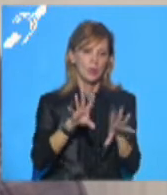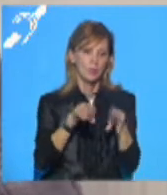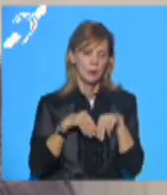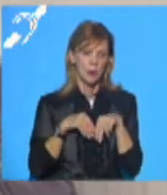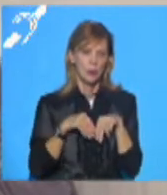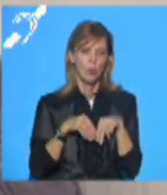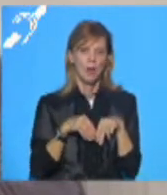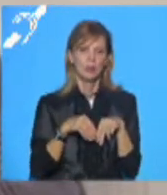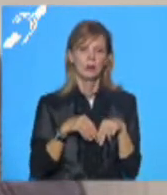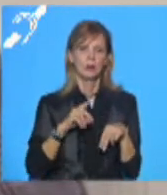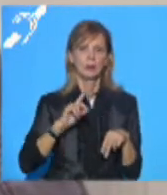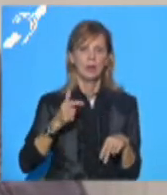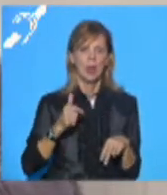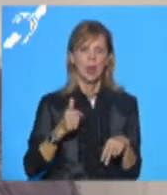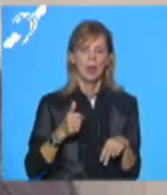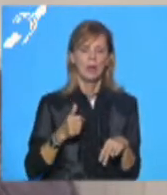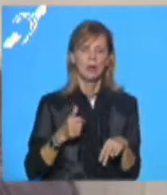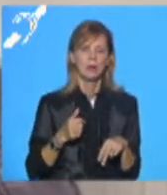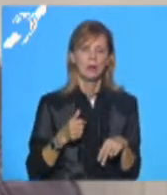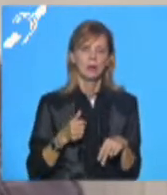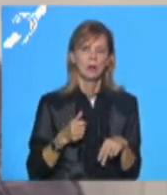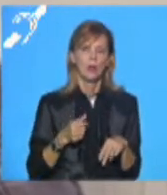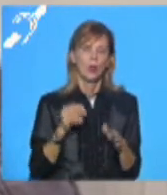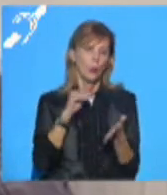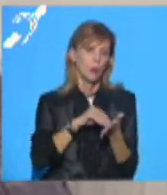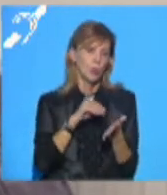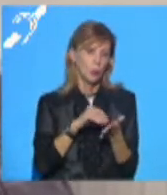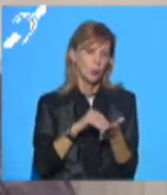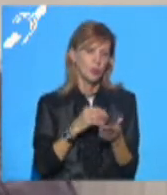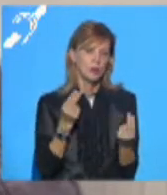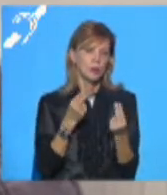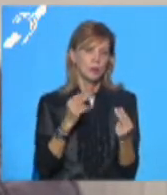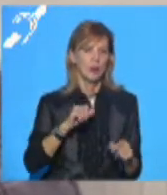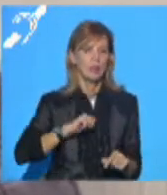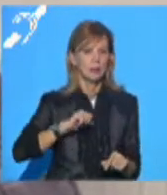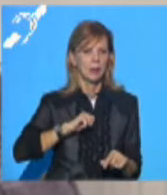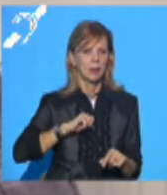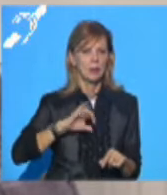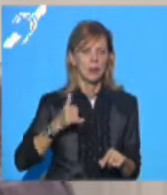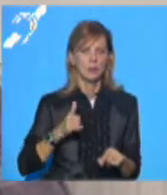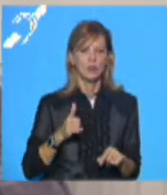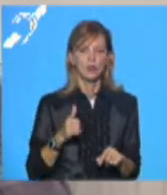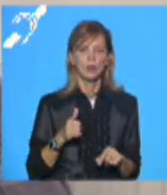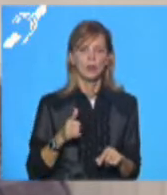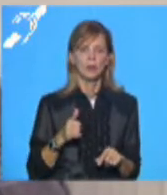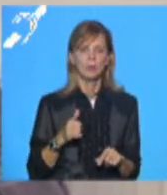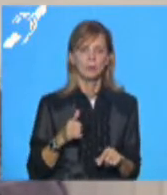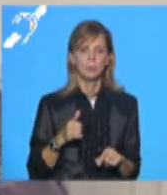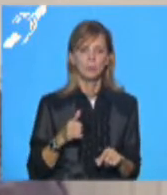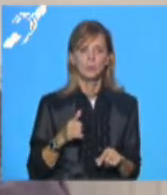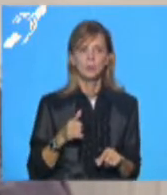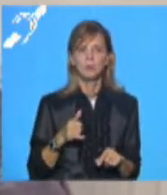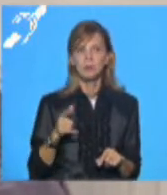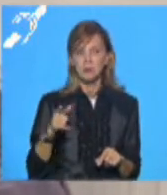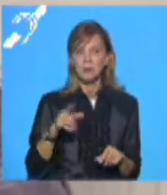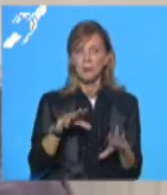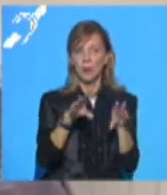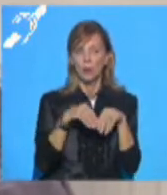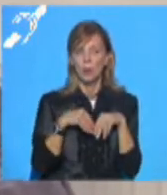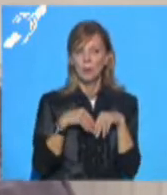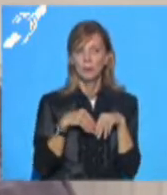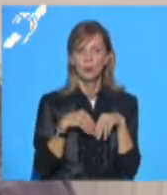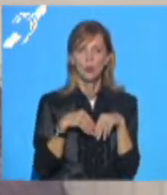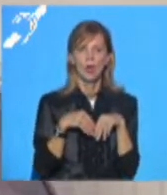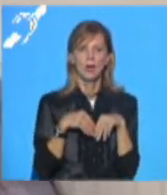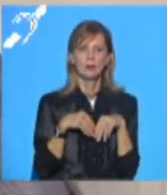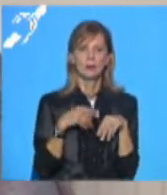că anteriorii manageri au propus lucruri interesante și din ce au propus dumnealor și din ce am putut prelua, am